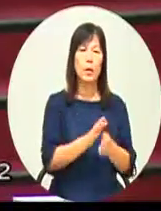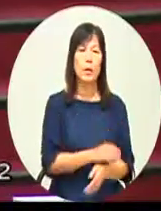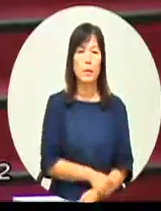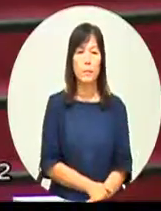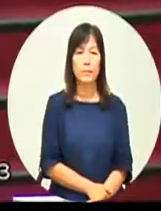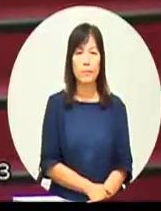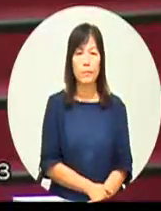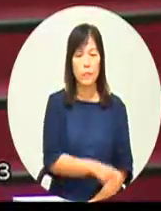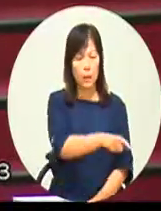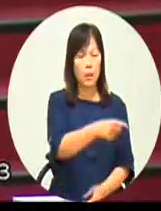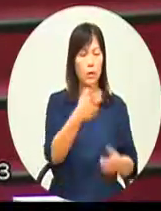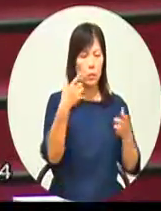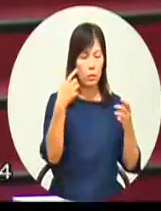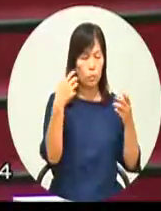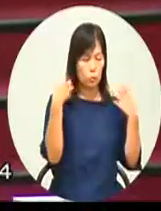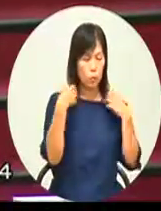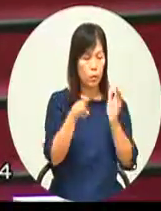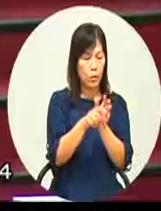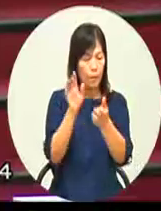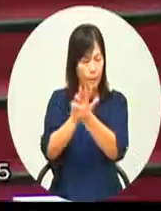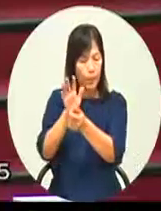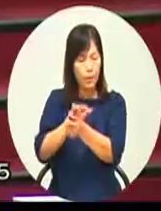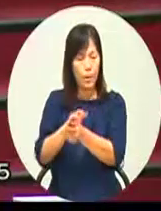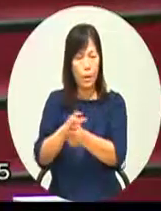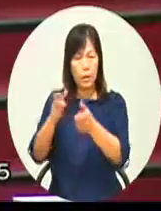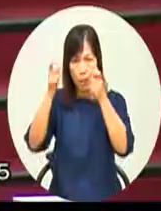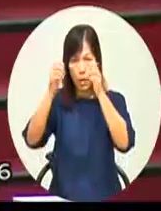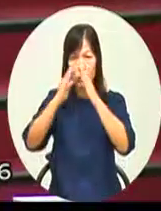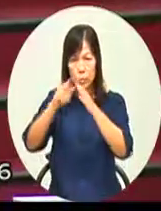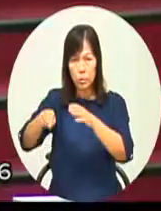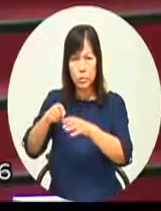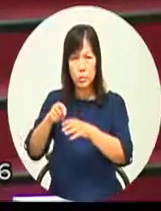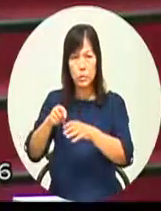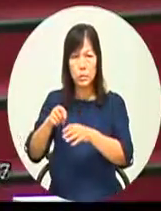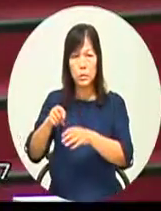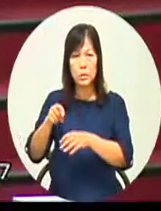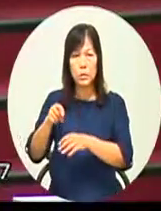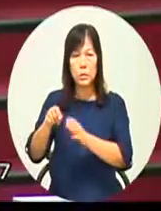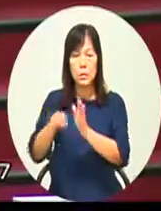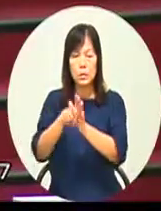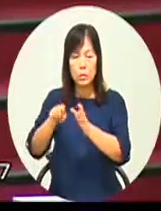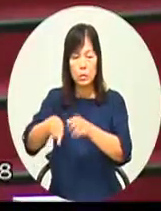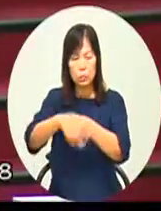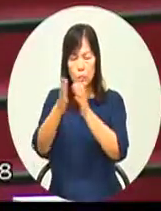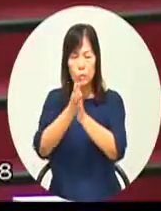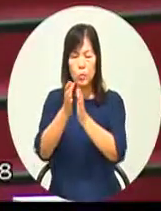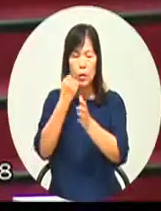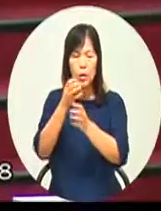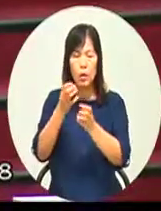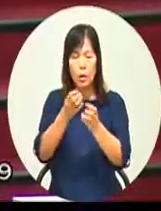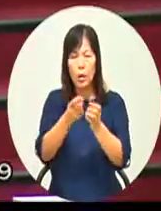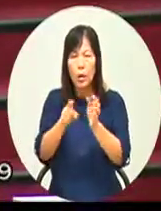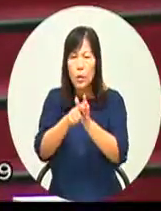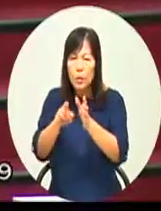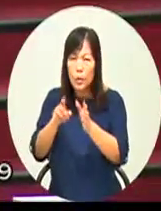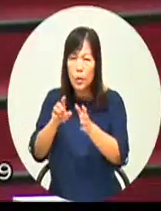处有责任来开发我们高雄市后花园的整个